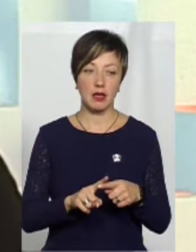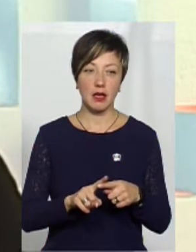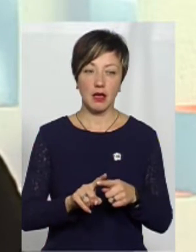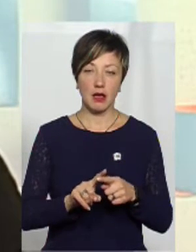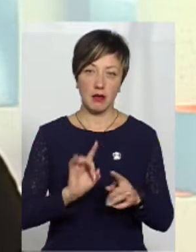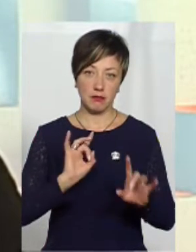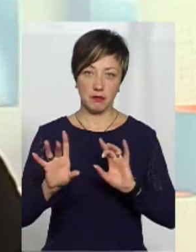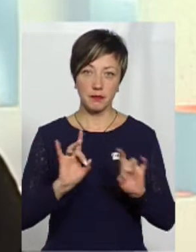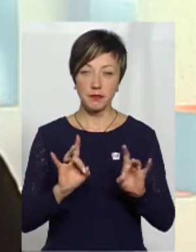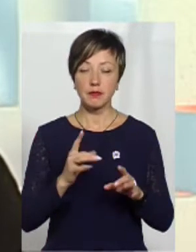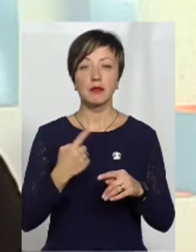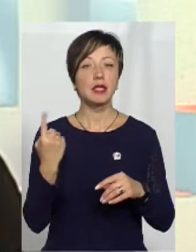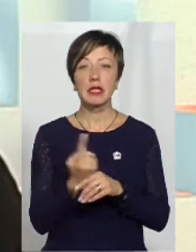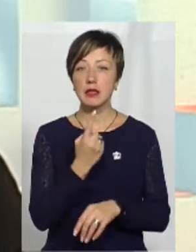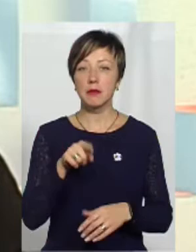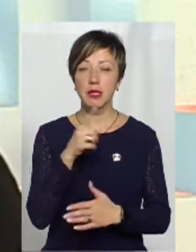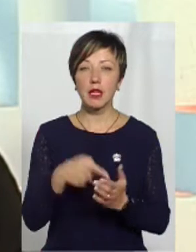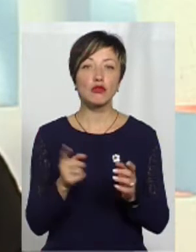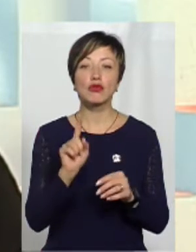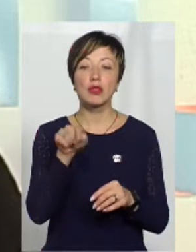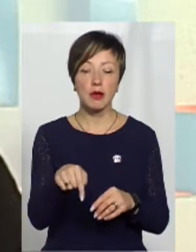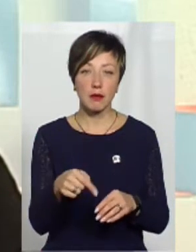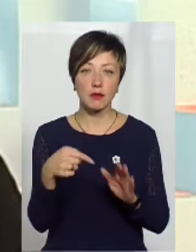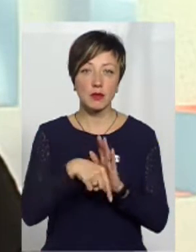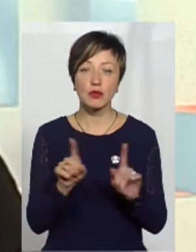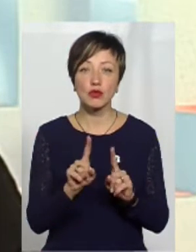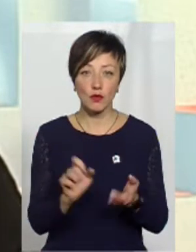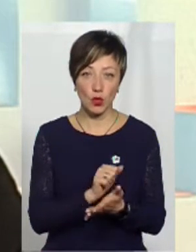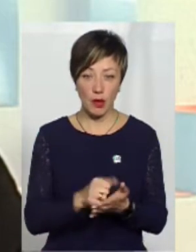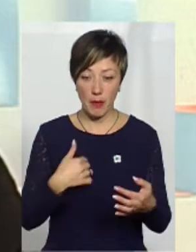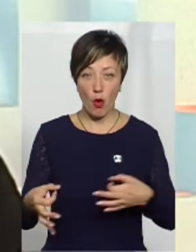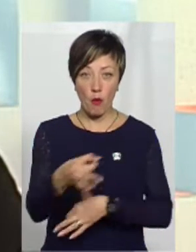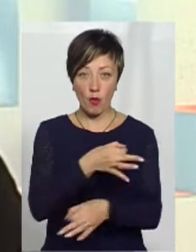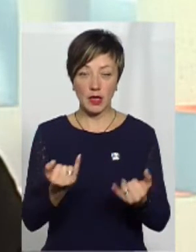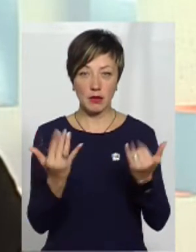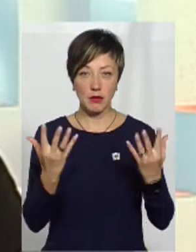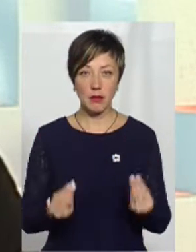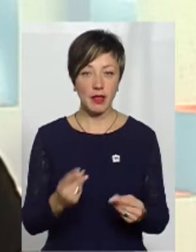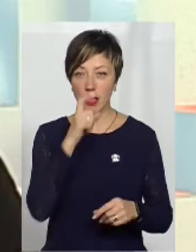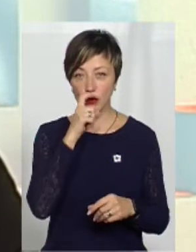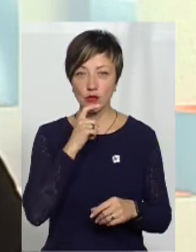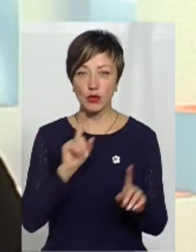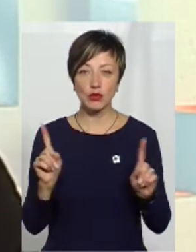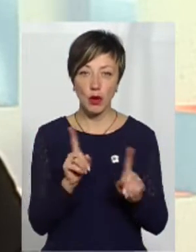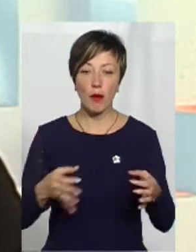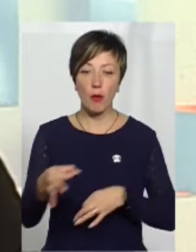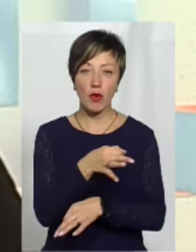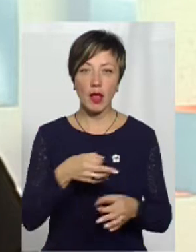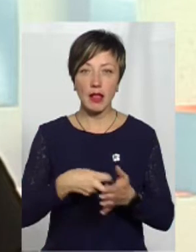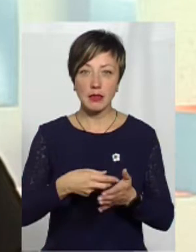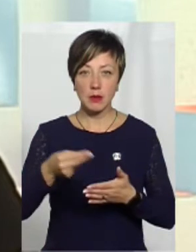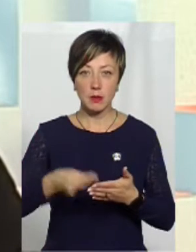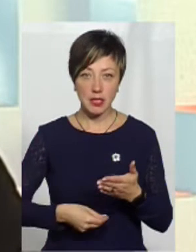в мене, от, правда, єдине питання, що там і в чому суть? Тобто ми обговорюємо, на даний момент не зрозуміло, що. Ми обговорюємо лист, який